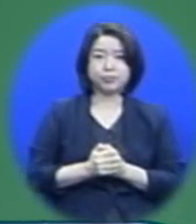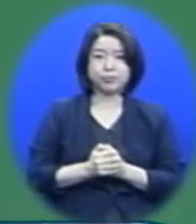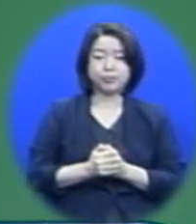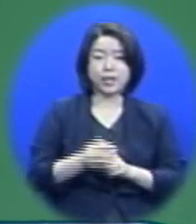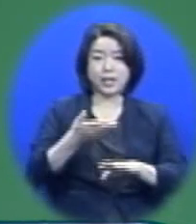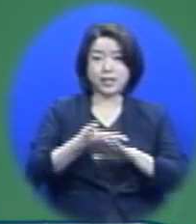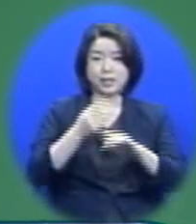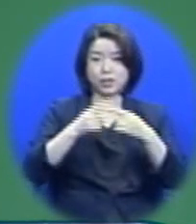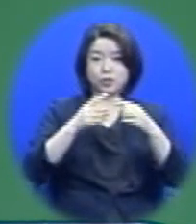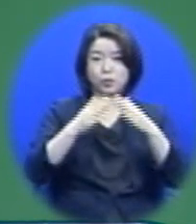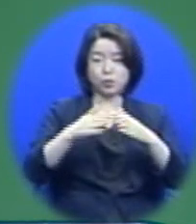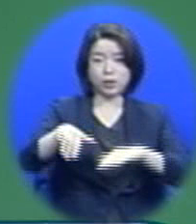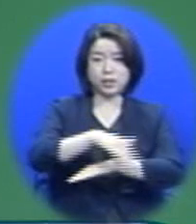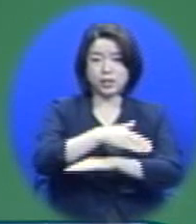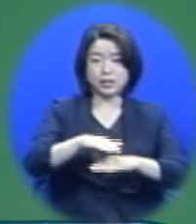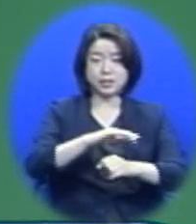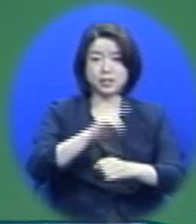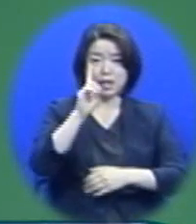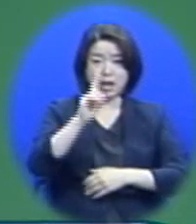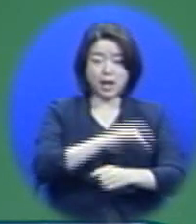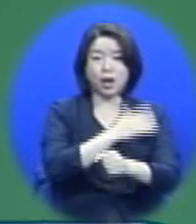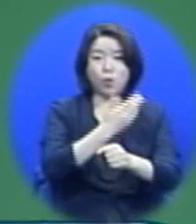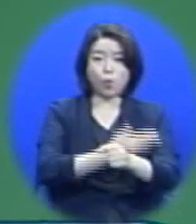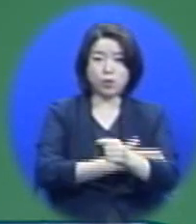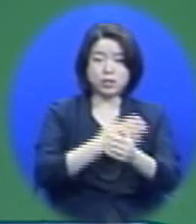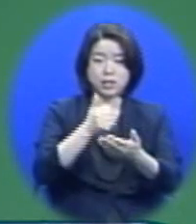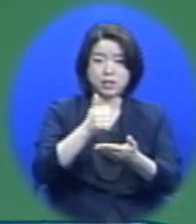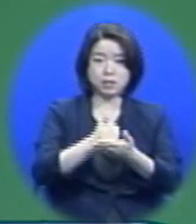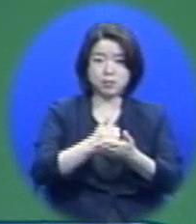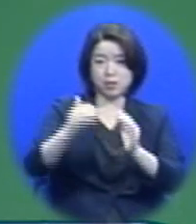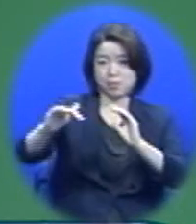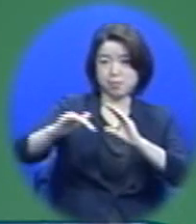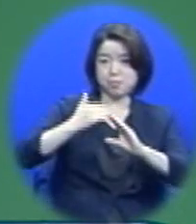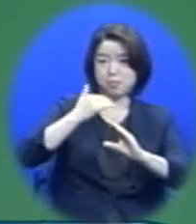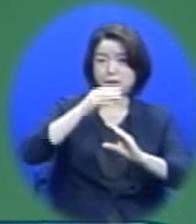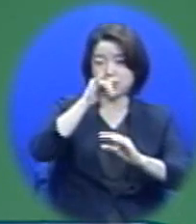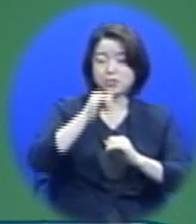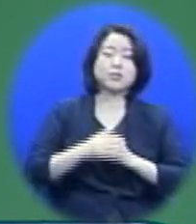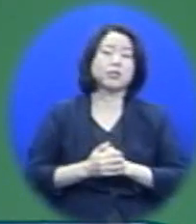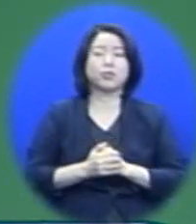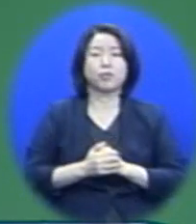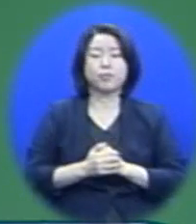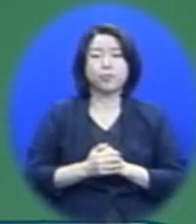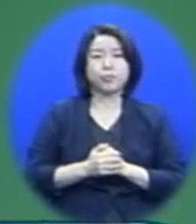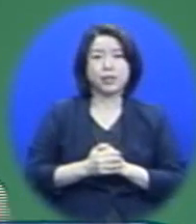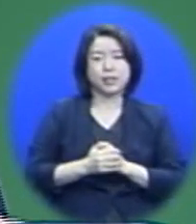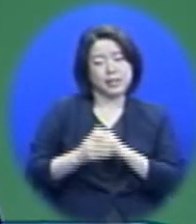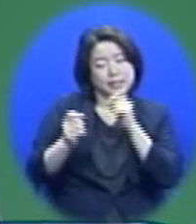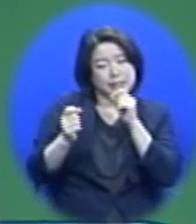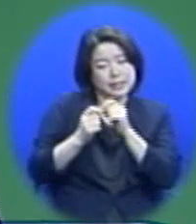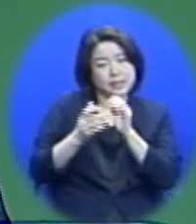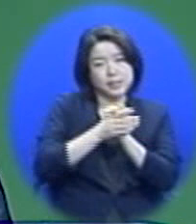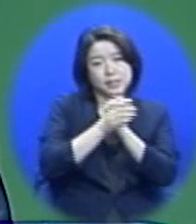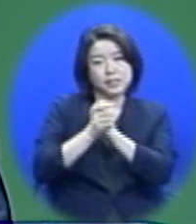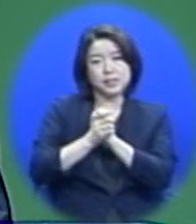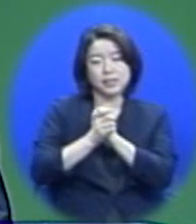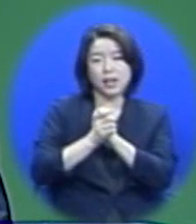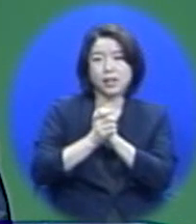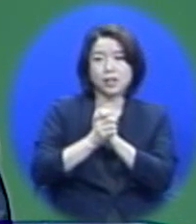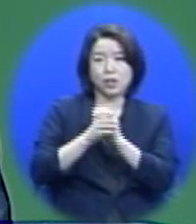다른 교회 다니신 어느 권사님 한 분이 메일을 보내오셨습니다. 친한 교인 한 분이 목사님 설교를